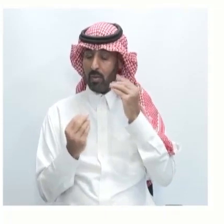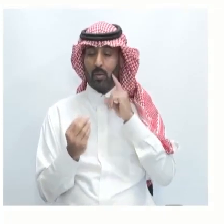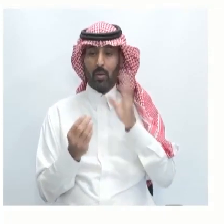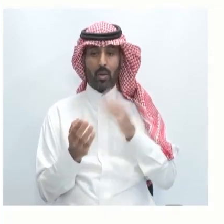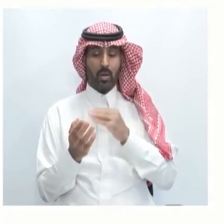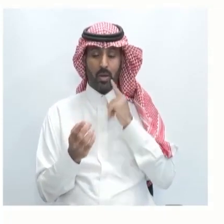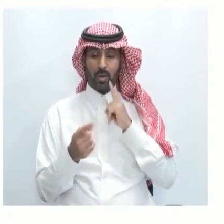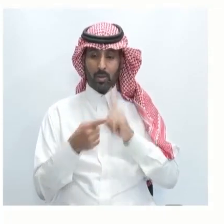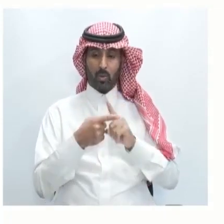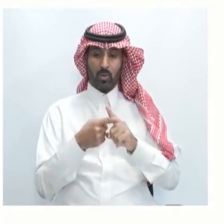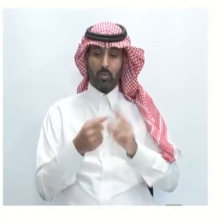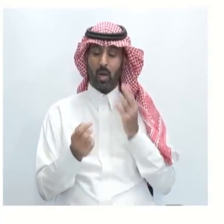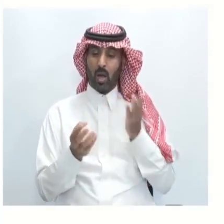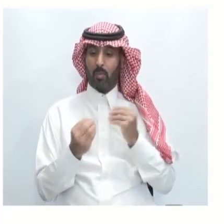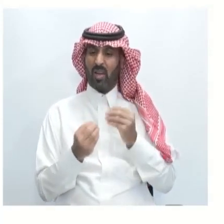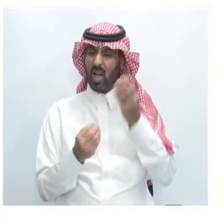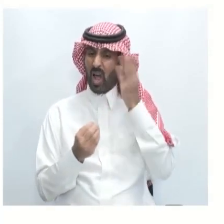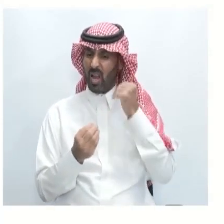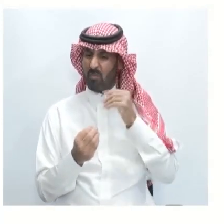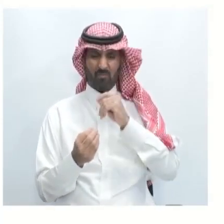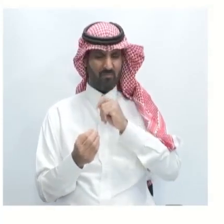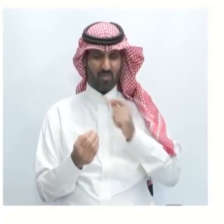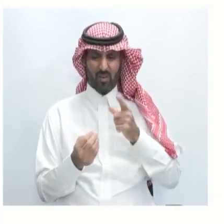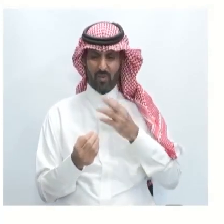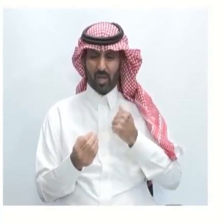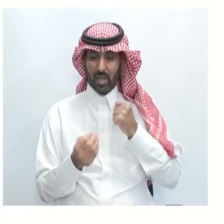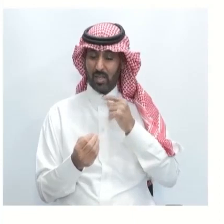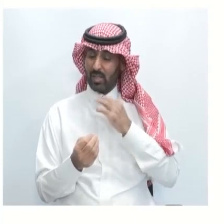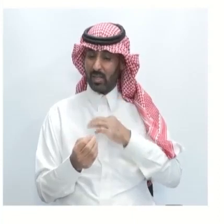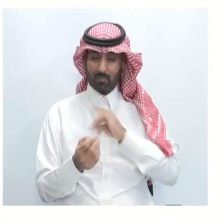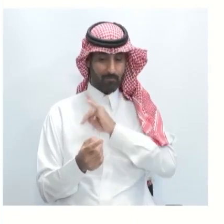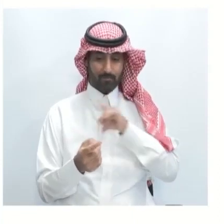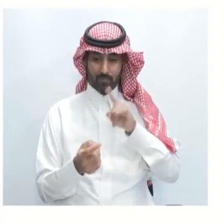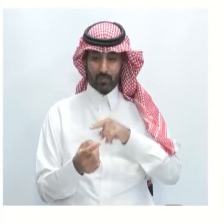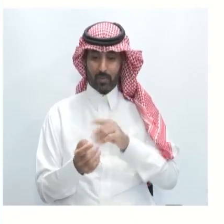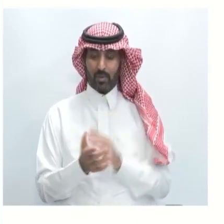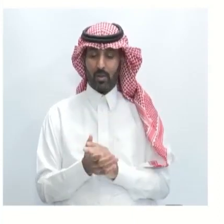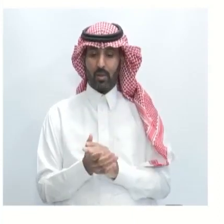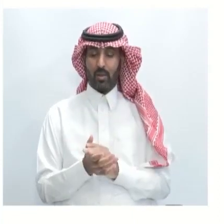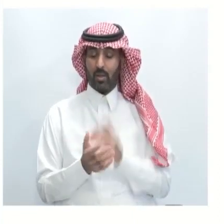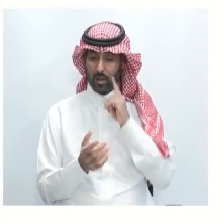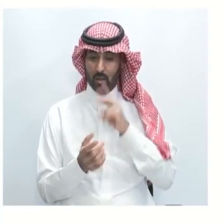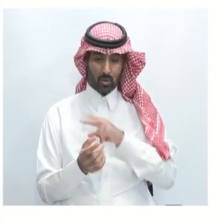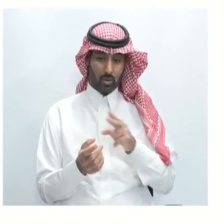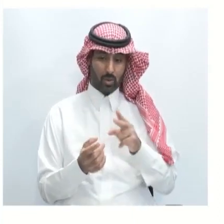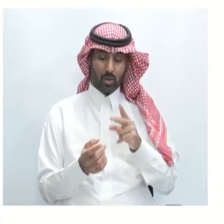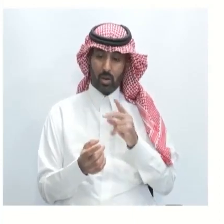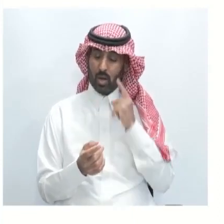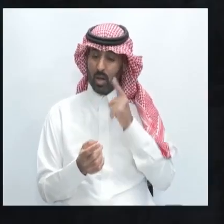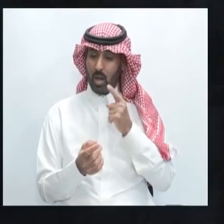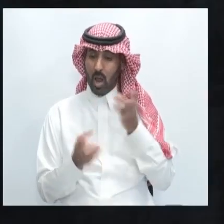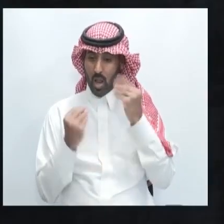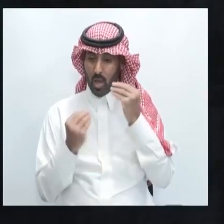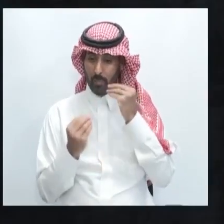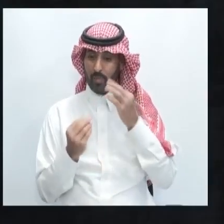نافع هذه قضيه غير موجبه اذا الاختلاف هنا العلم نافع